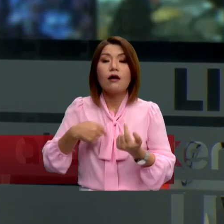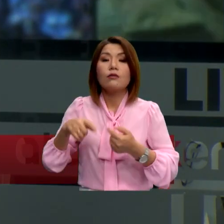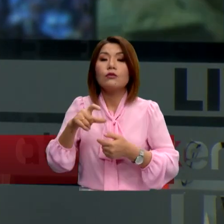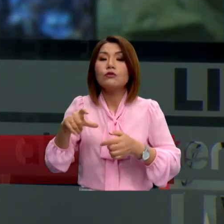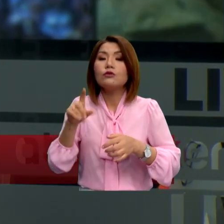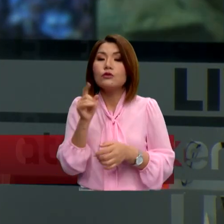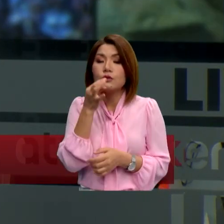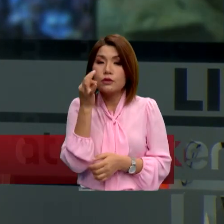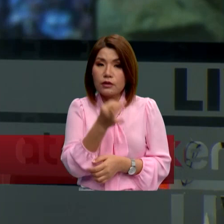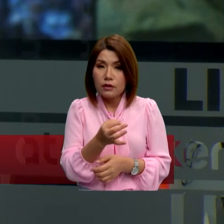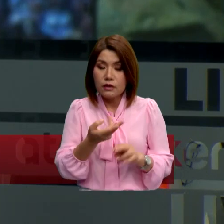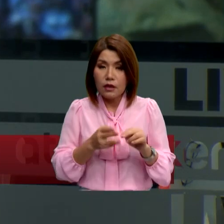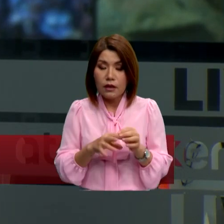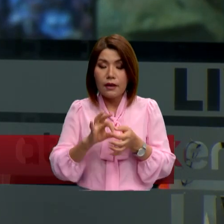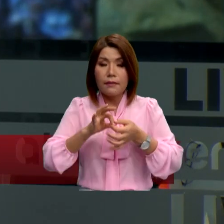дейді,